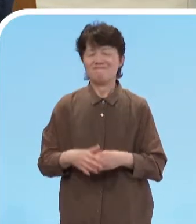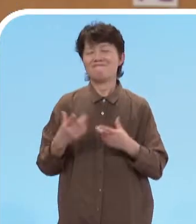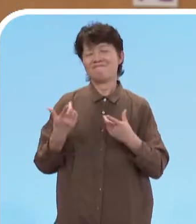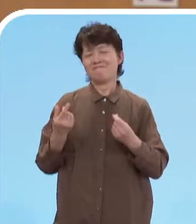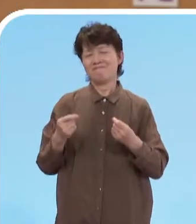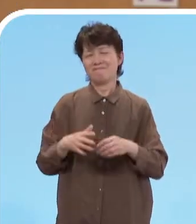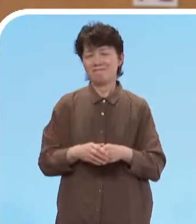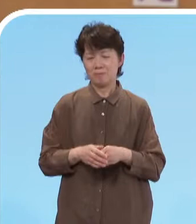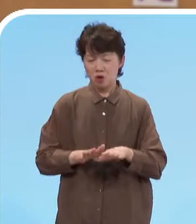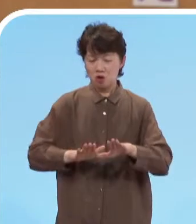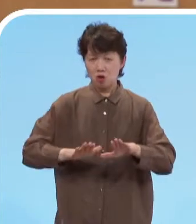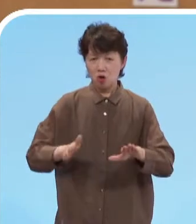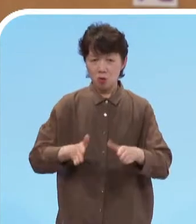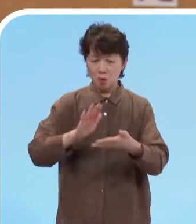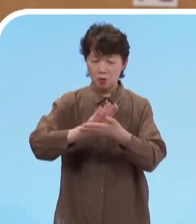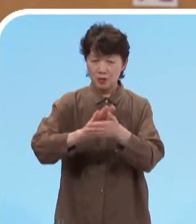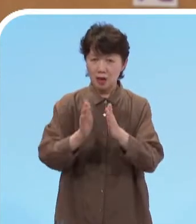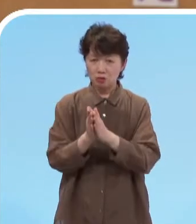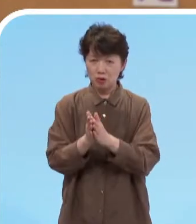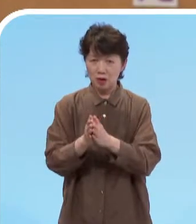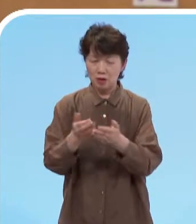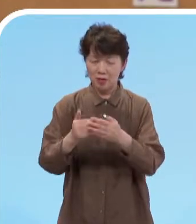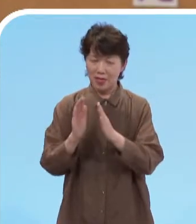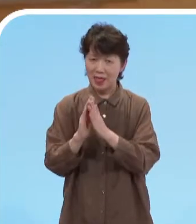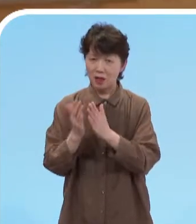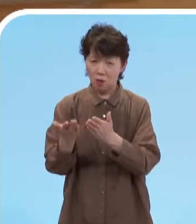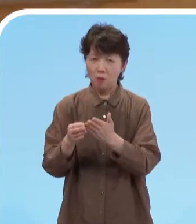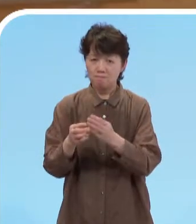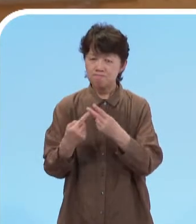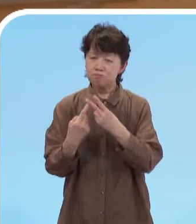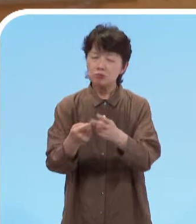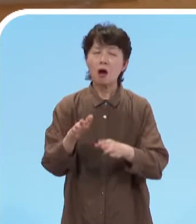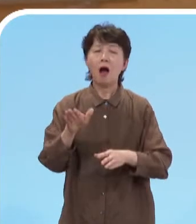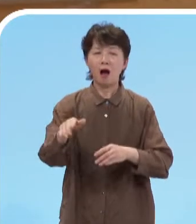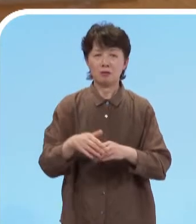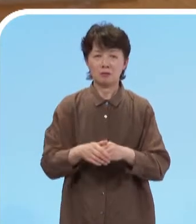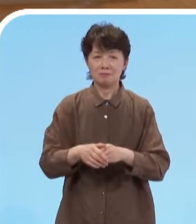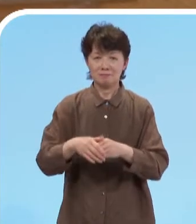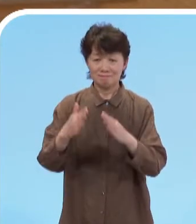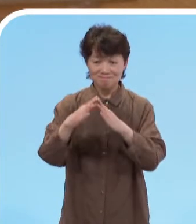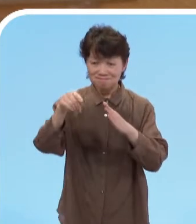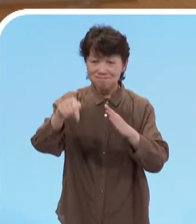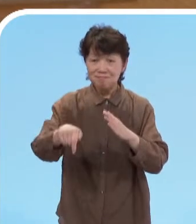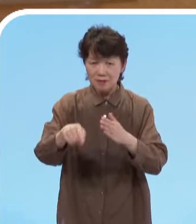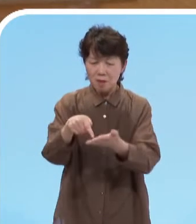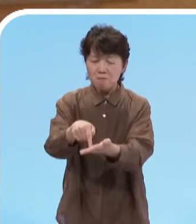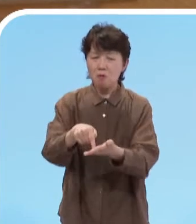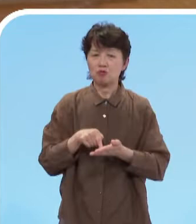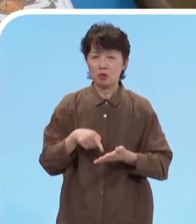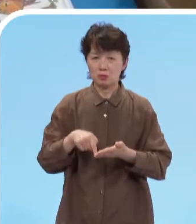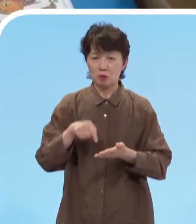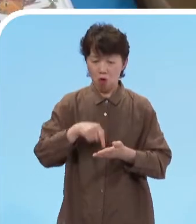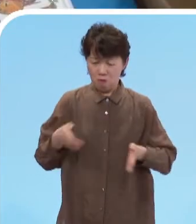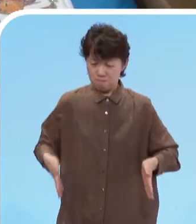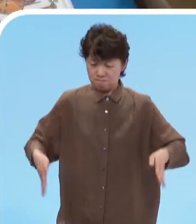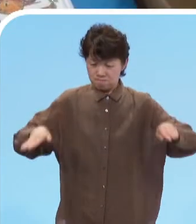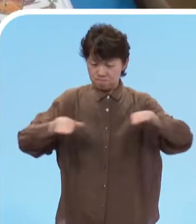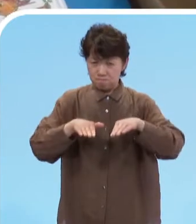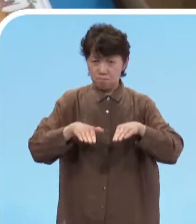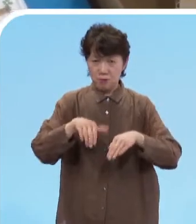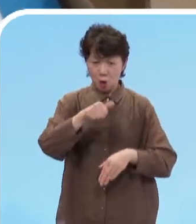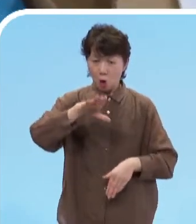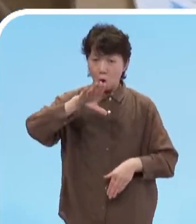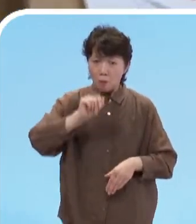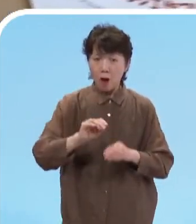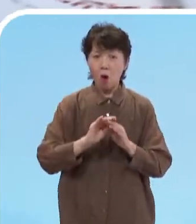。子ども桜絵本便といいまして、家からですね、申し込んでいただければ子どもの館にある5